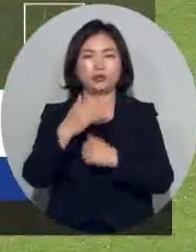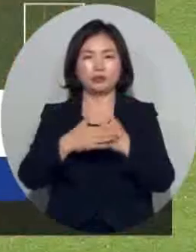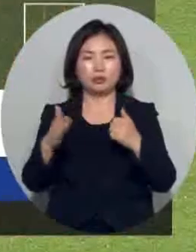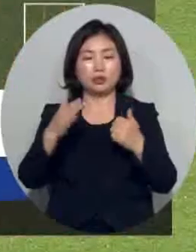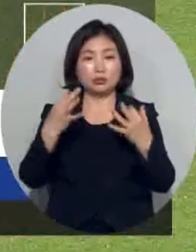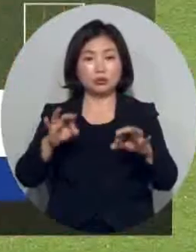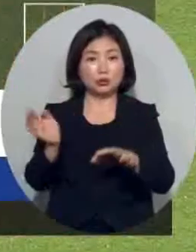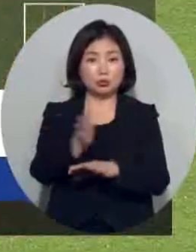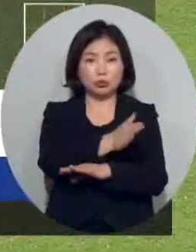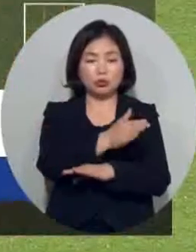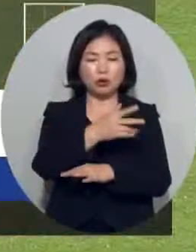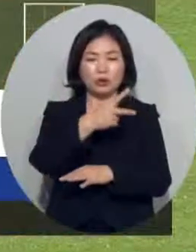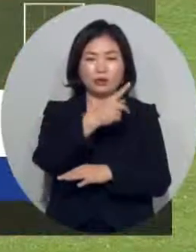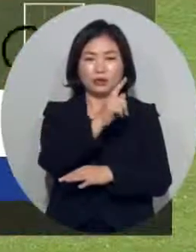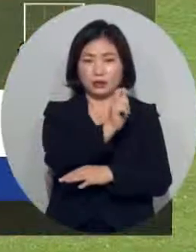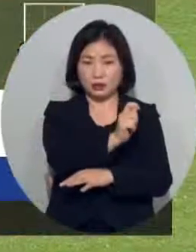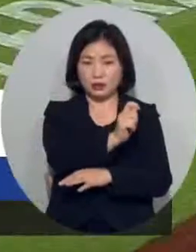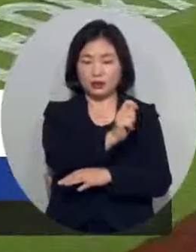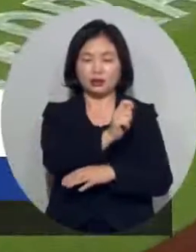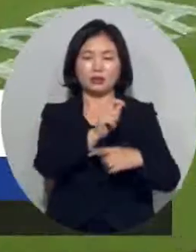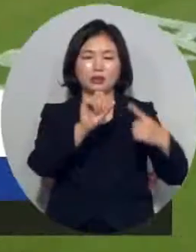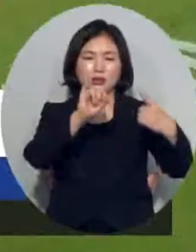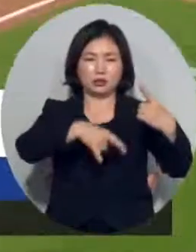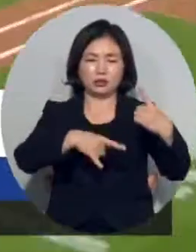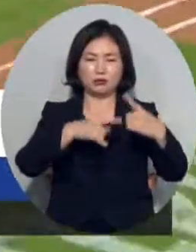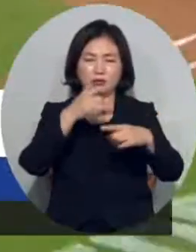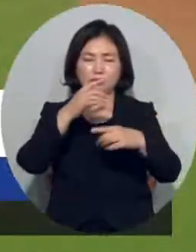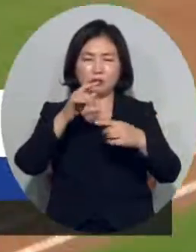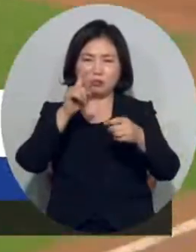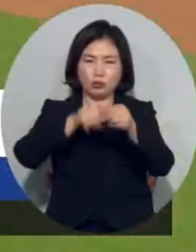오는 금요일부터 KT와 선두 자리를 놓고